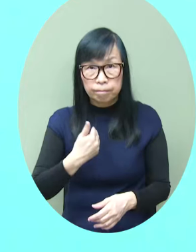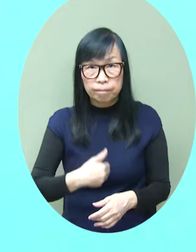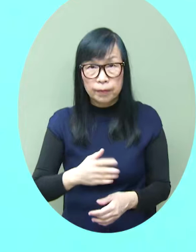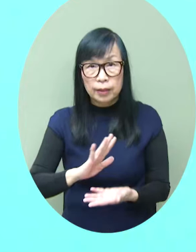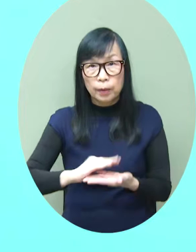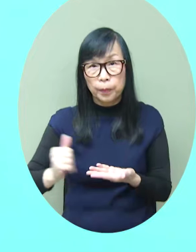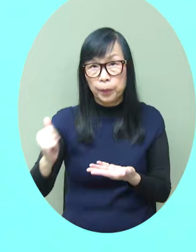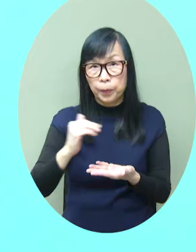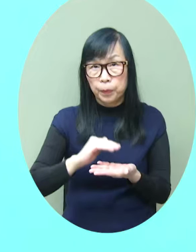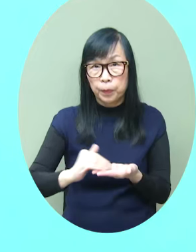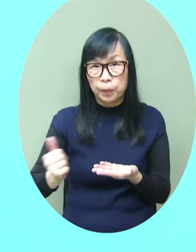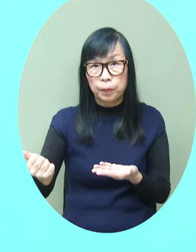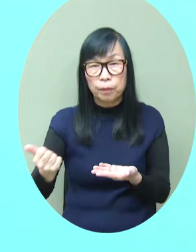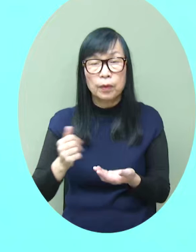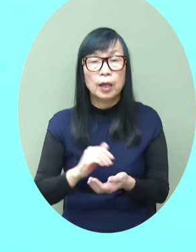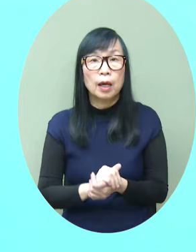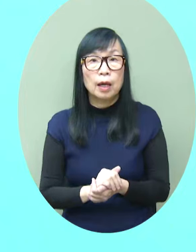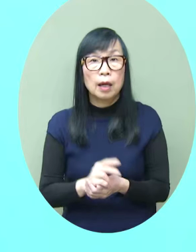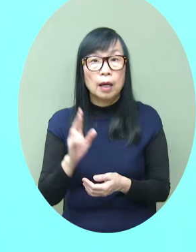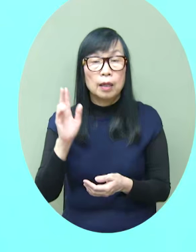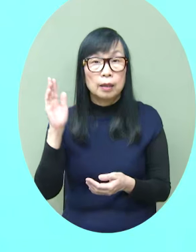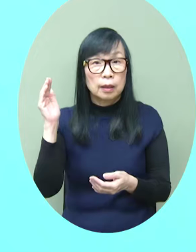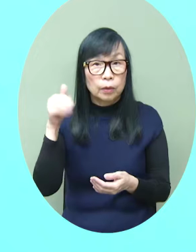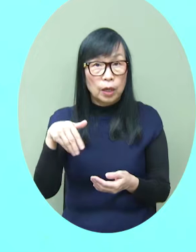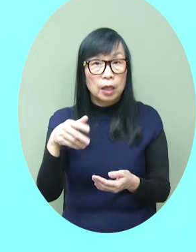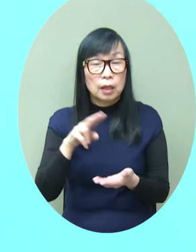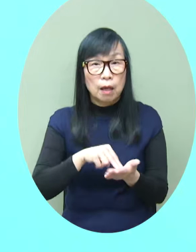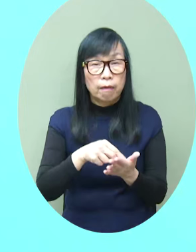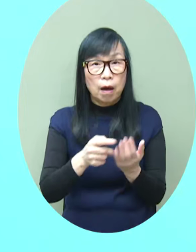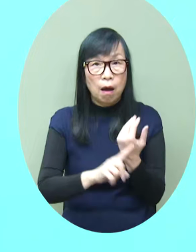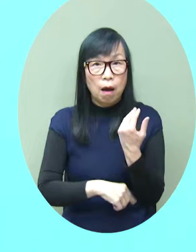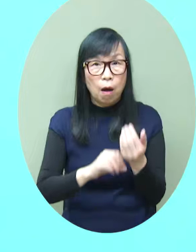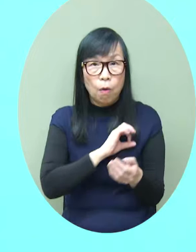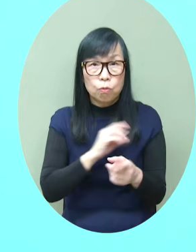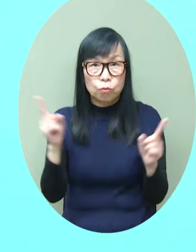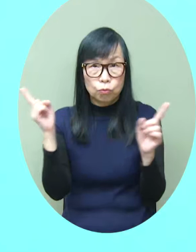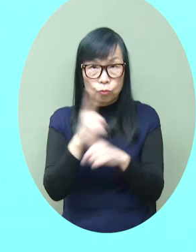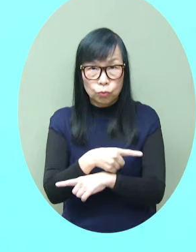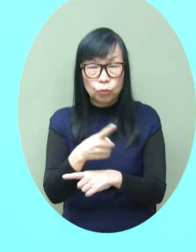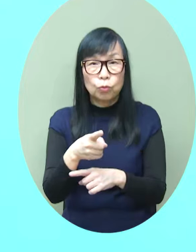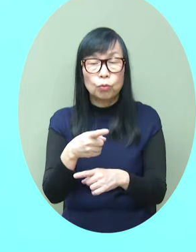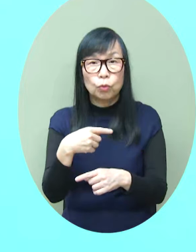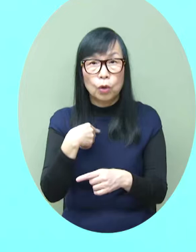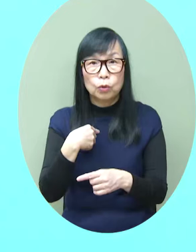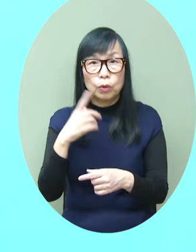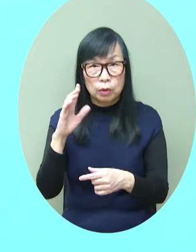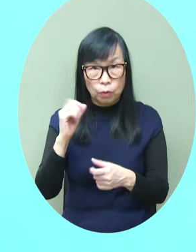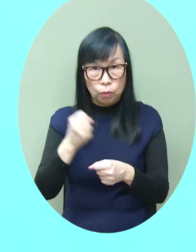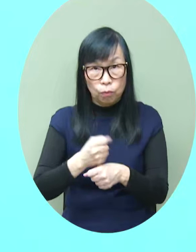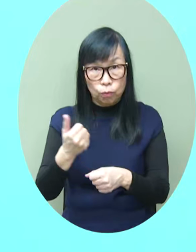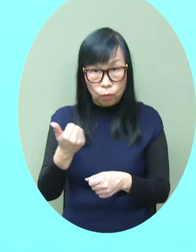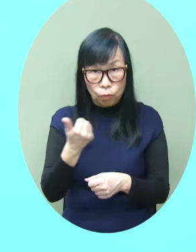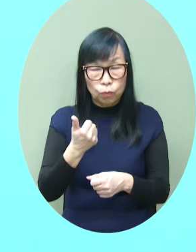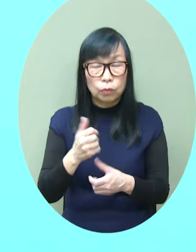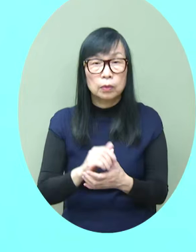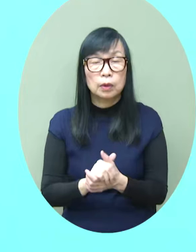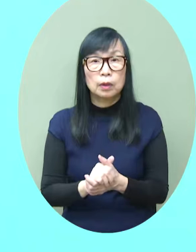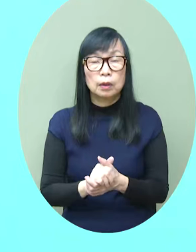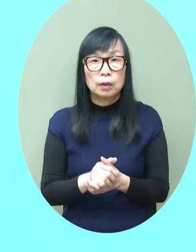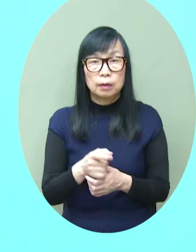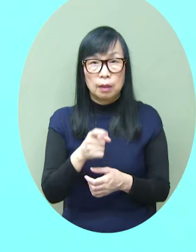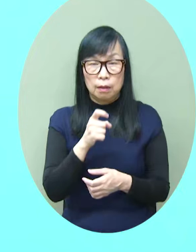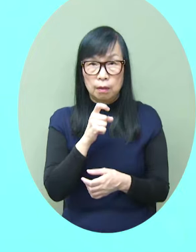嘅。我相信嚟緊呢一場嘅立法會換屆選舉咧，亦都係同樣可以達至呢個嘅效果。但有一樣